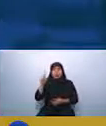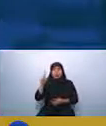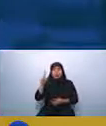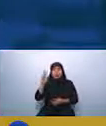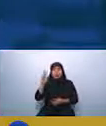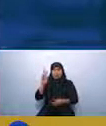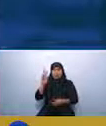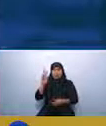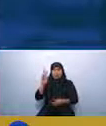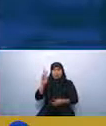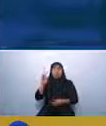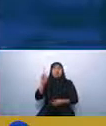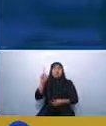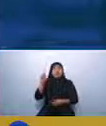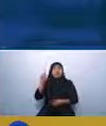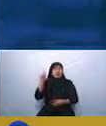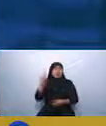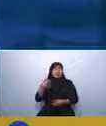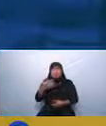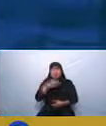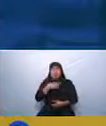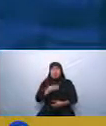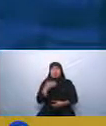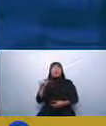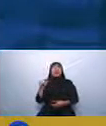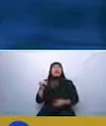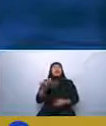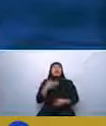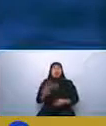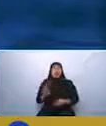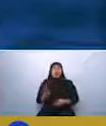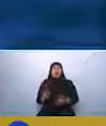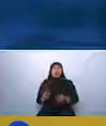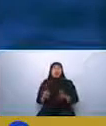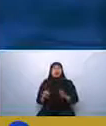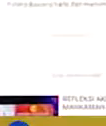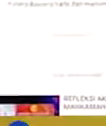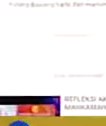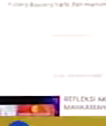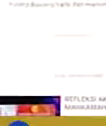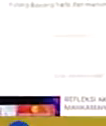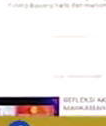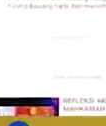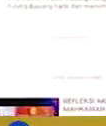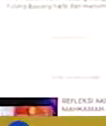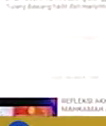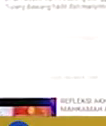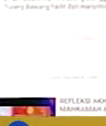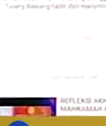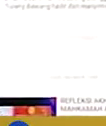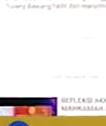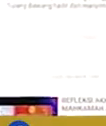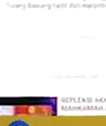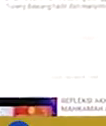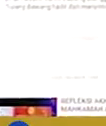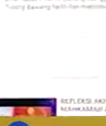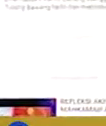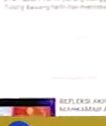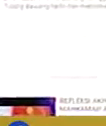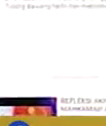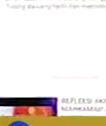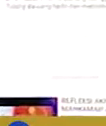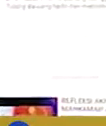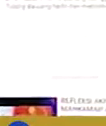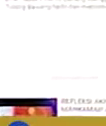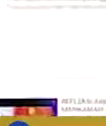Mahkamah Agung serta para pimpinan redaksi dan jurnalis. Sidang pleno istimewa ini juga bisa disaksikan oleh warga peradilan